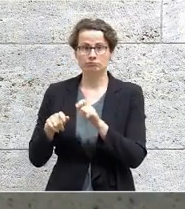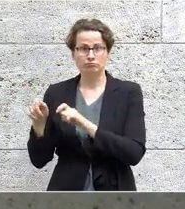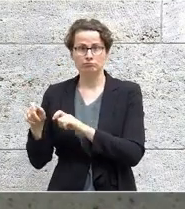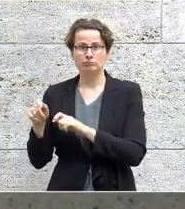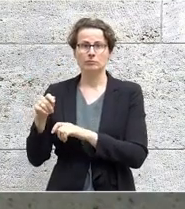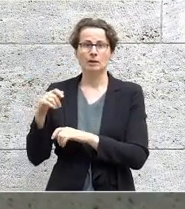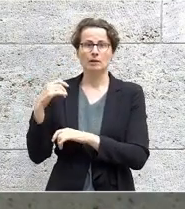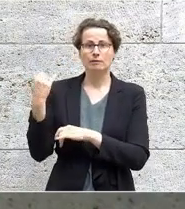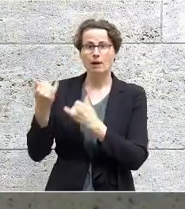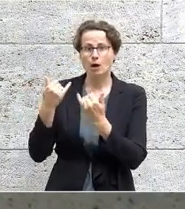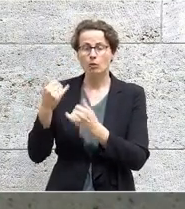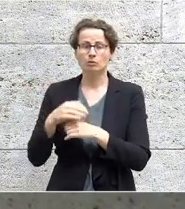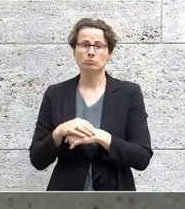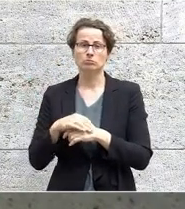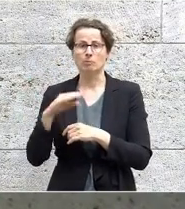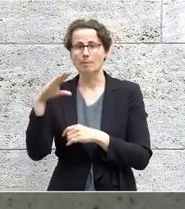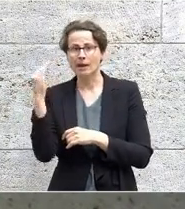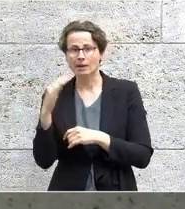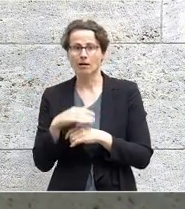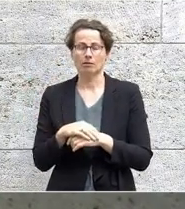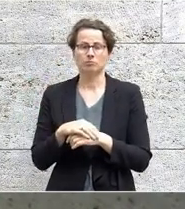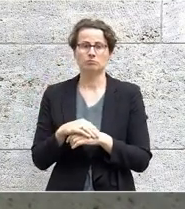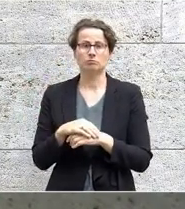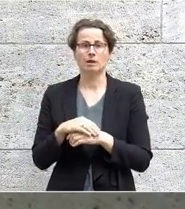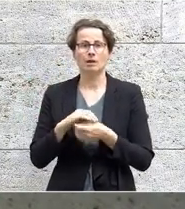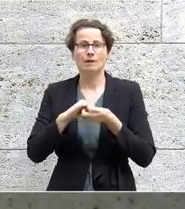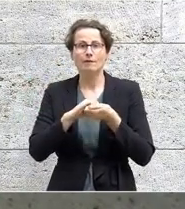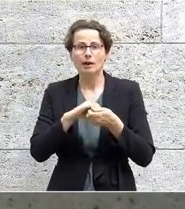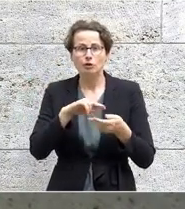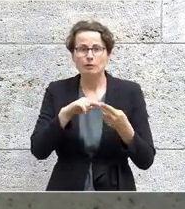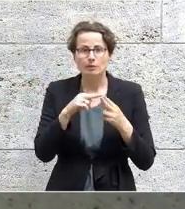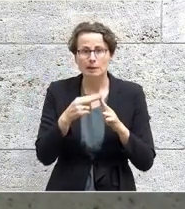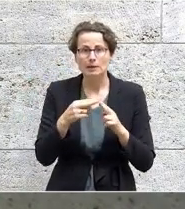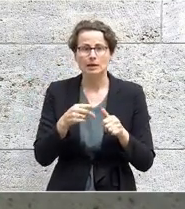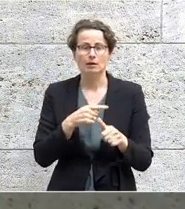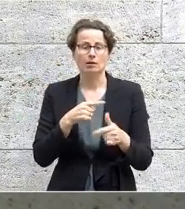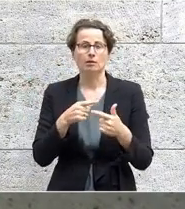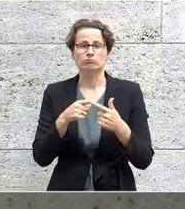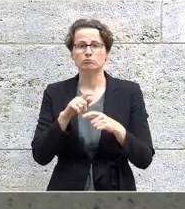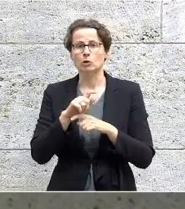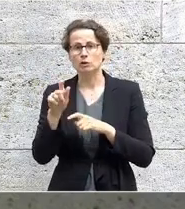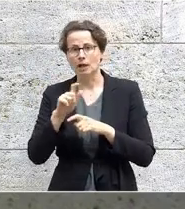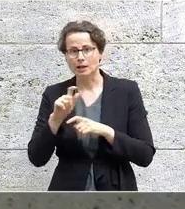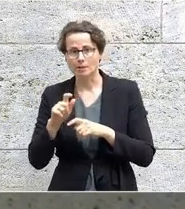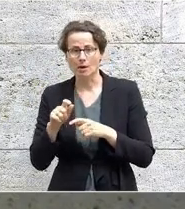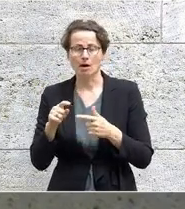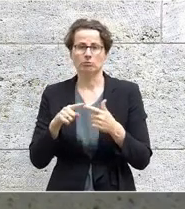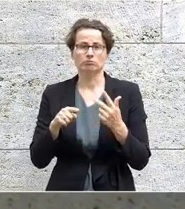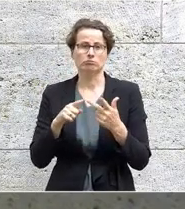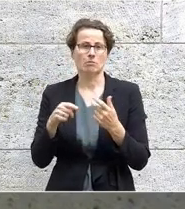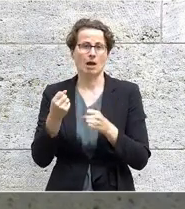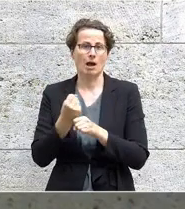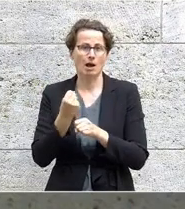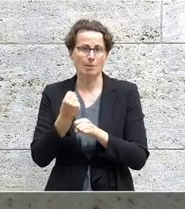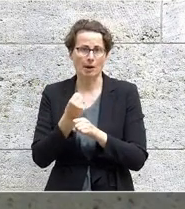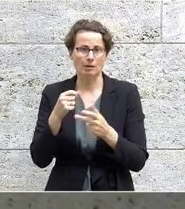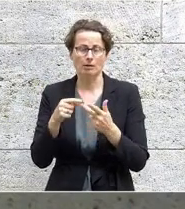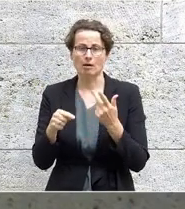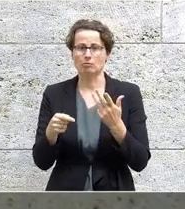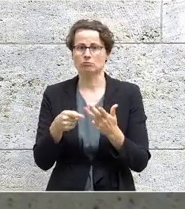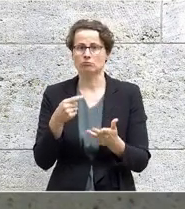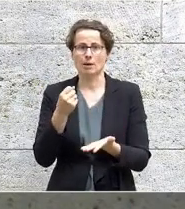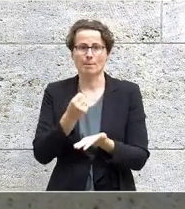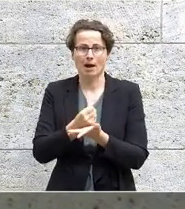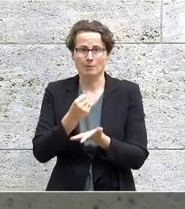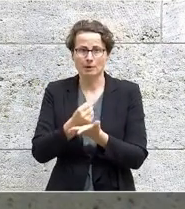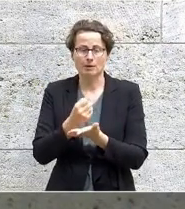Männer aus den Gewerkschaften. Es waren Unternehmer und Arbeiter, Beamte